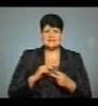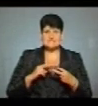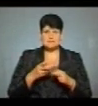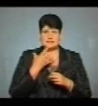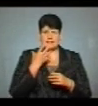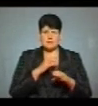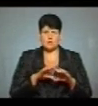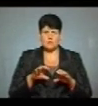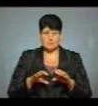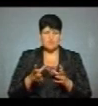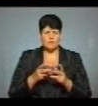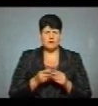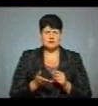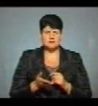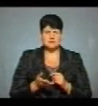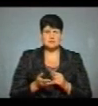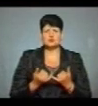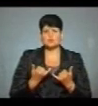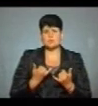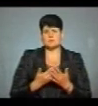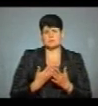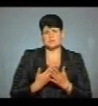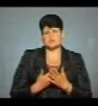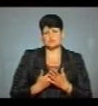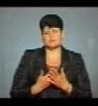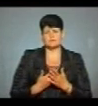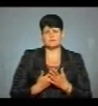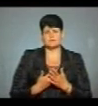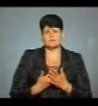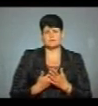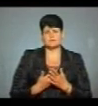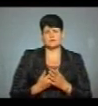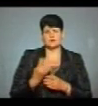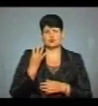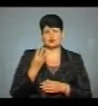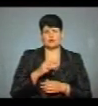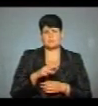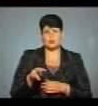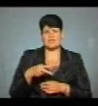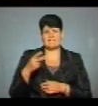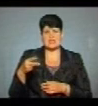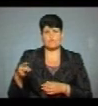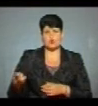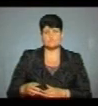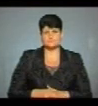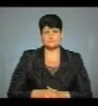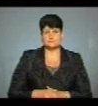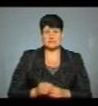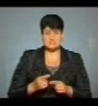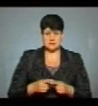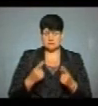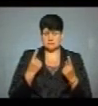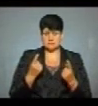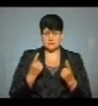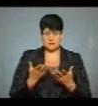тепломереж, що підраховували ви? Ну, на сьогодні це приблизно біля 4 мільйонів євро. Це найбільші